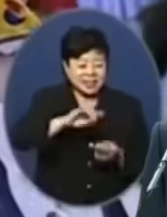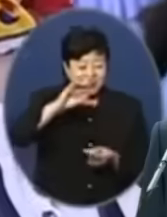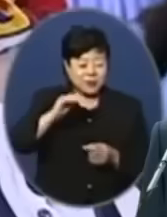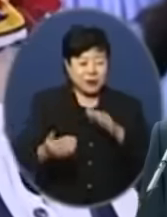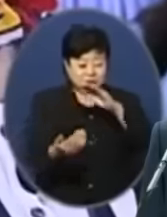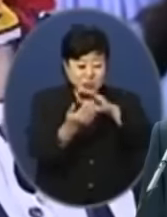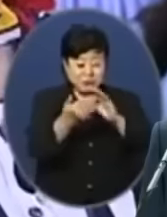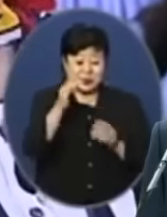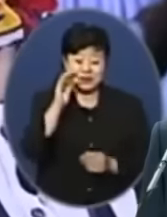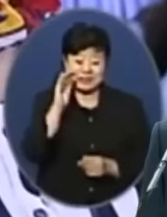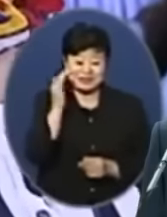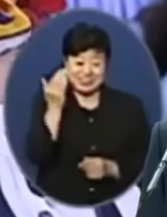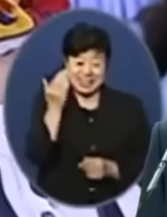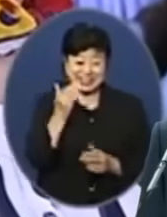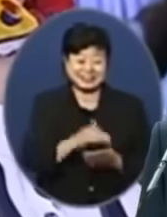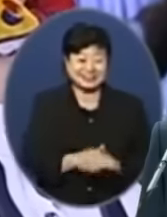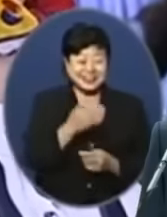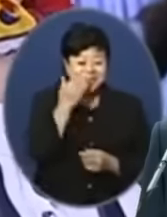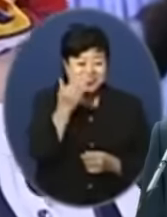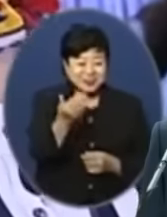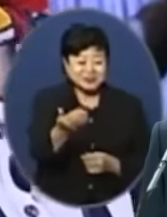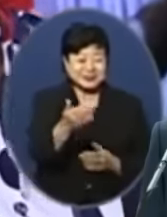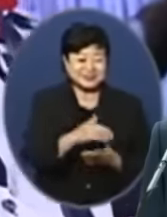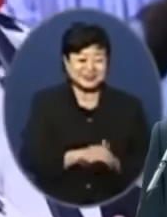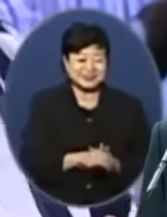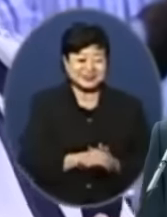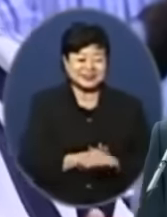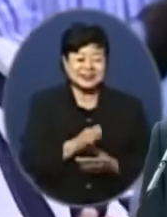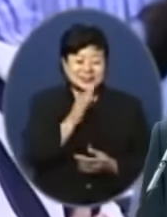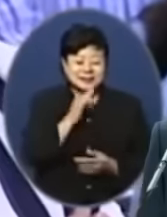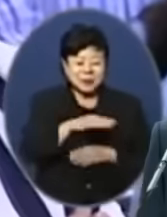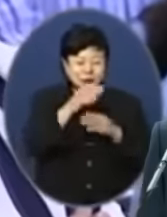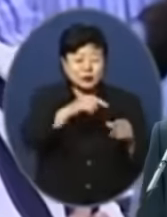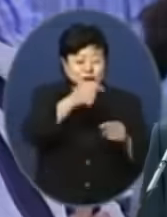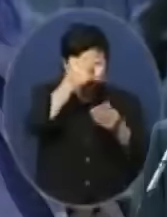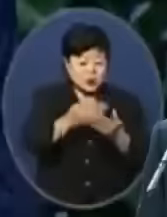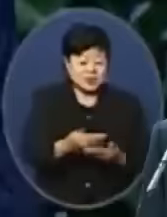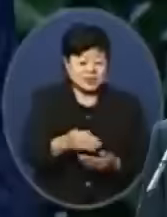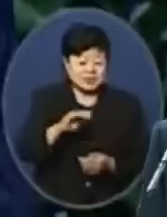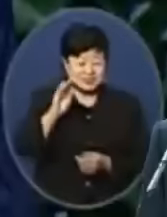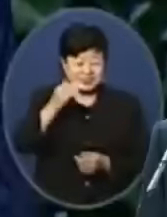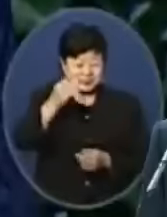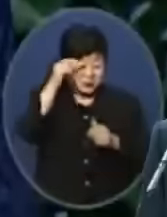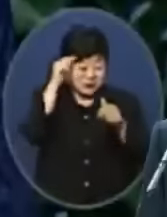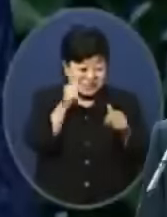이루어지는 것입니다. 여러분에게 전인 구원이 이루어질지어다.